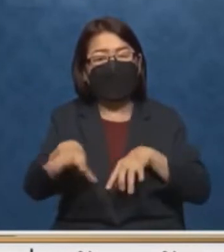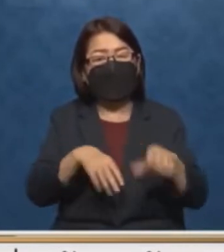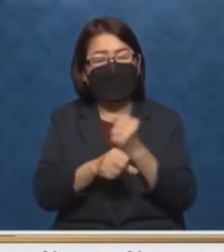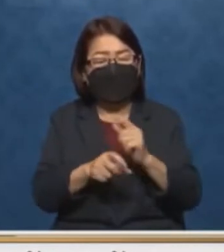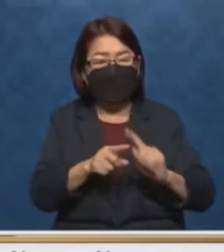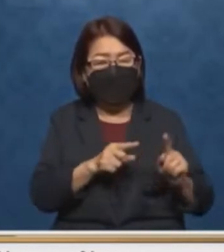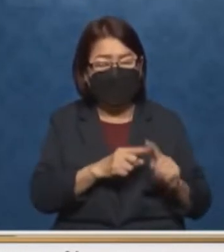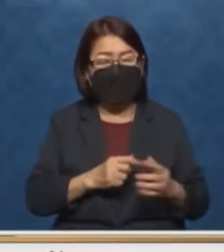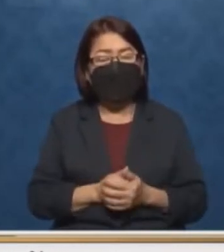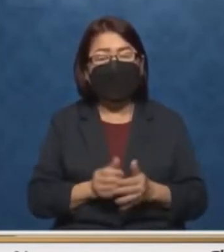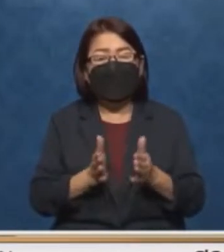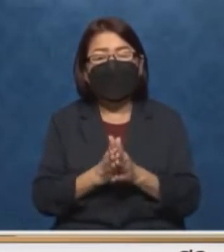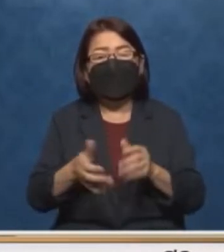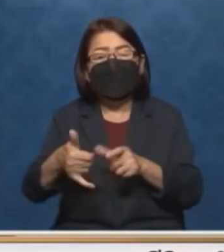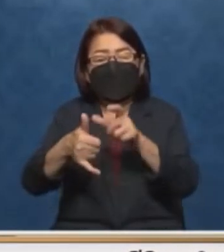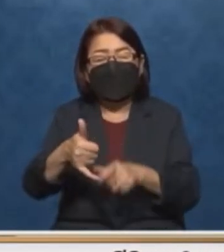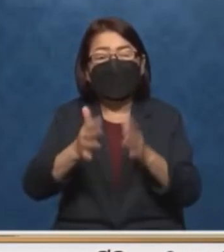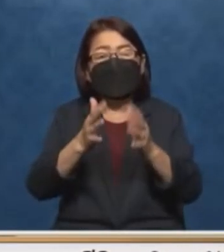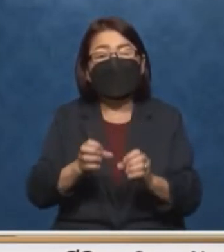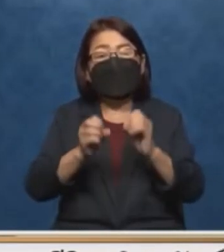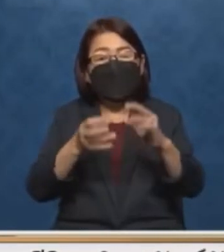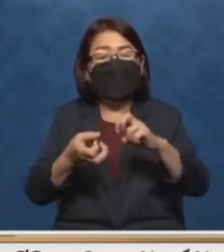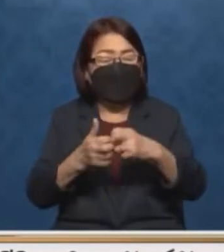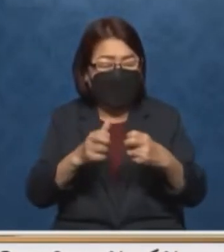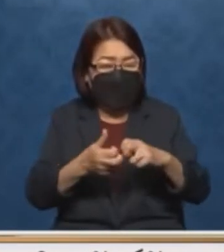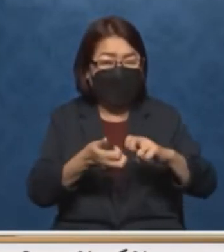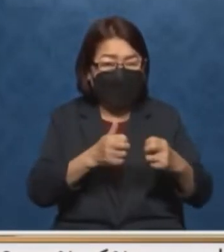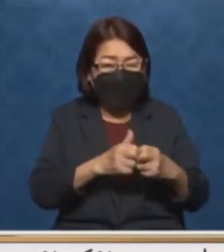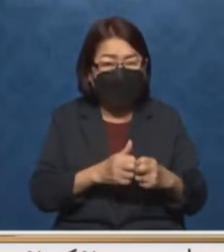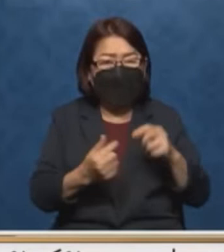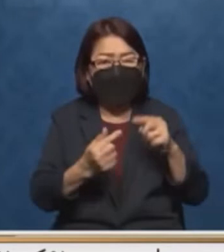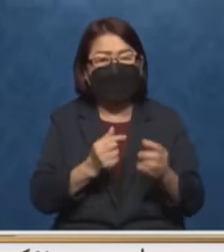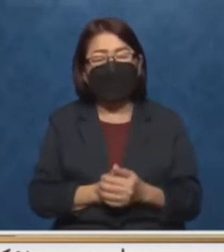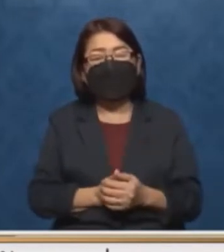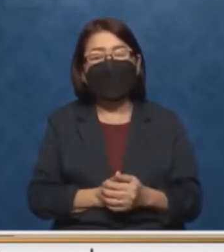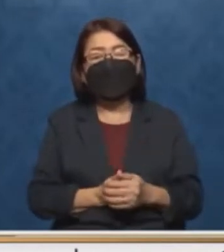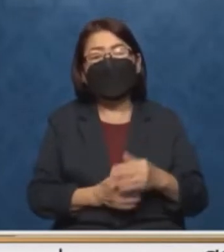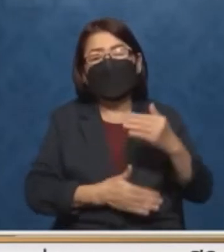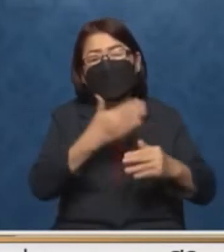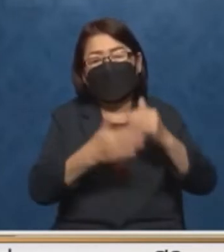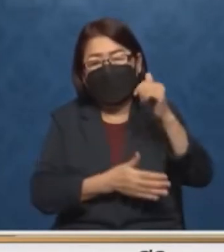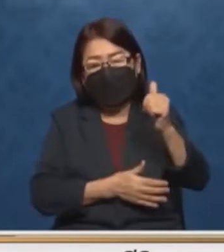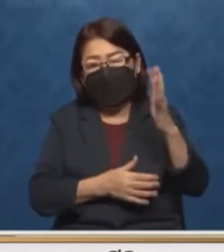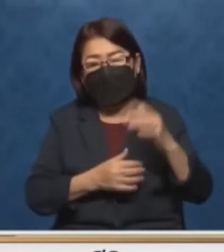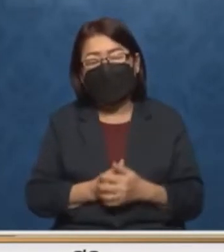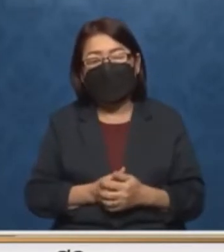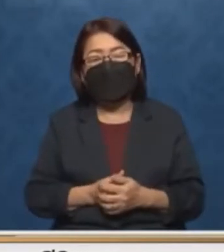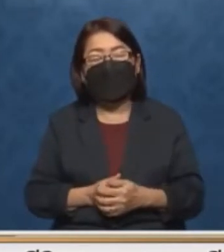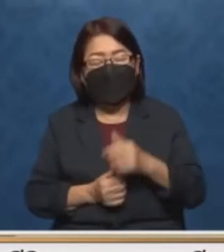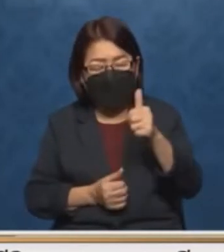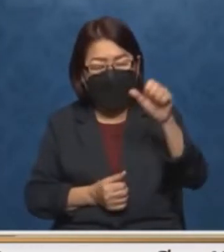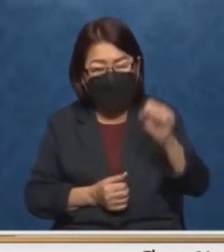ร่วมถึงการบริหารบุคลากรที่เป็นอุปสรรคต่อการขับเคลื่อนการจัดการศึกษาแต่บังเอิญ